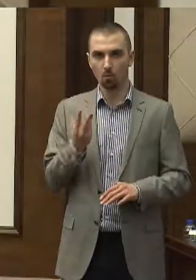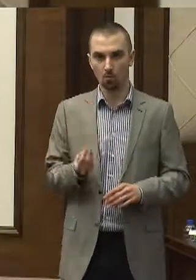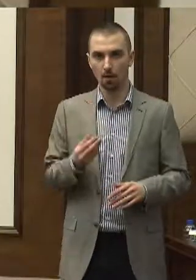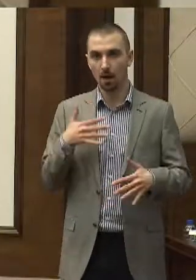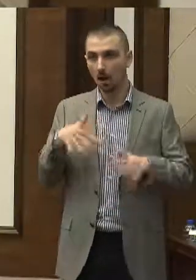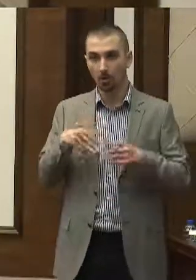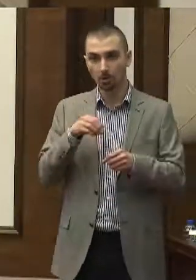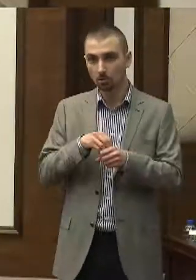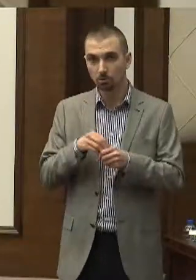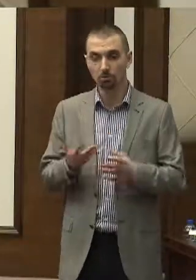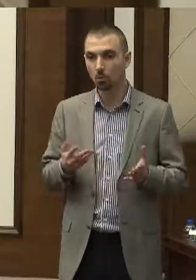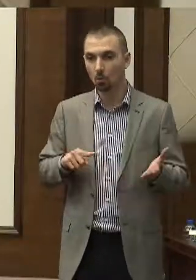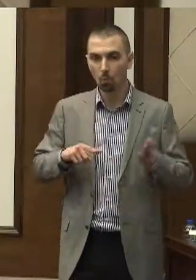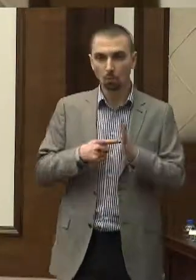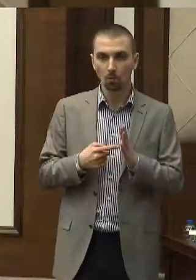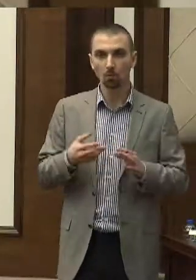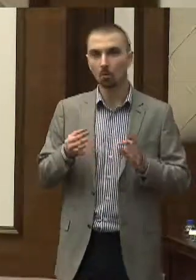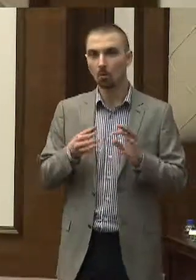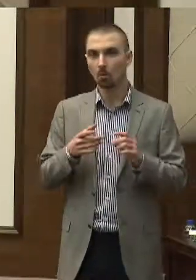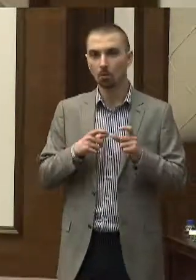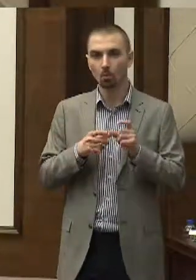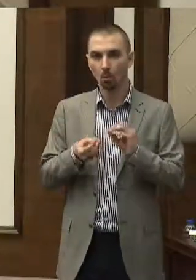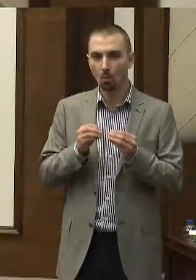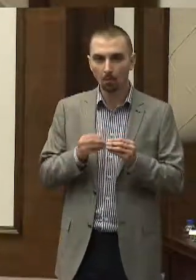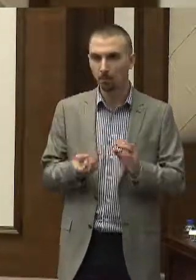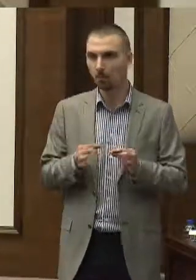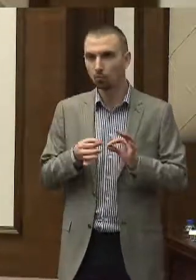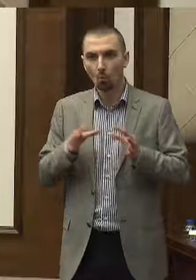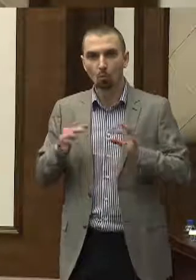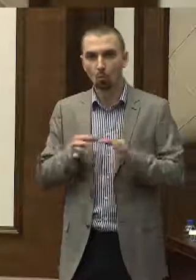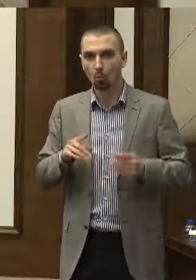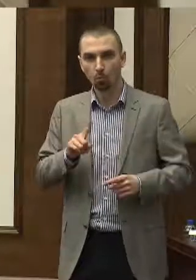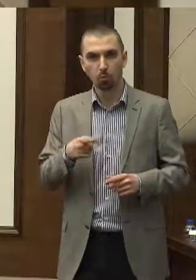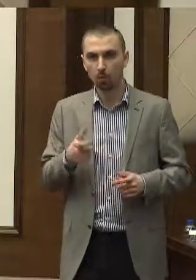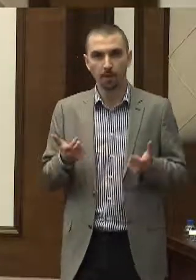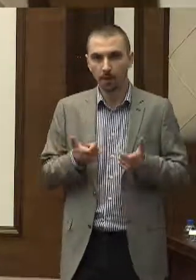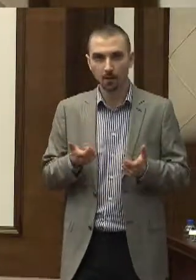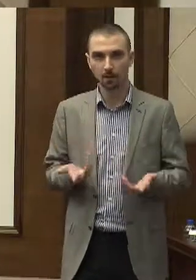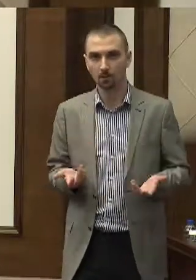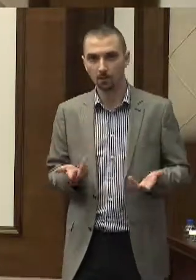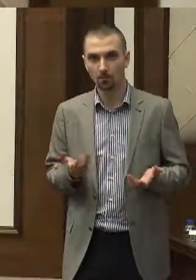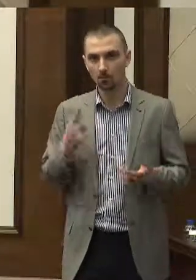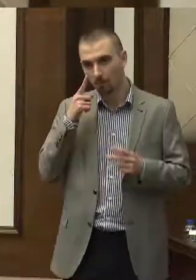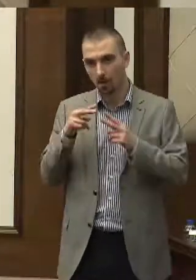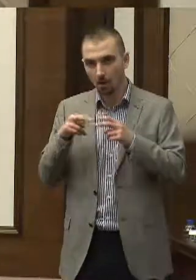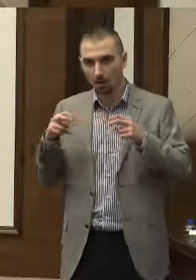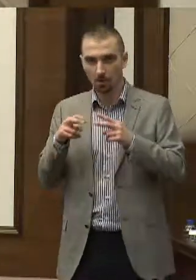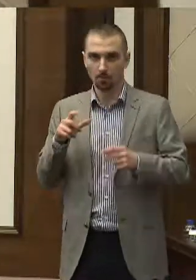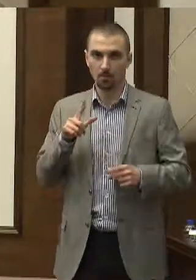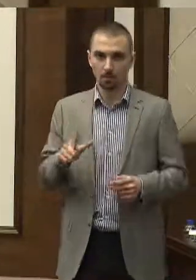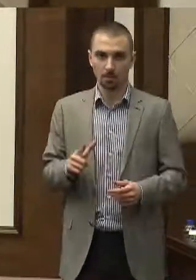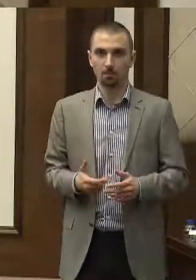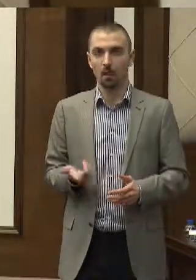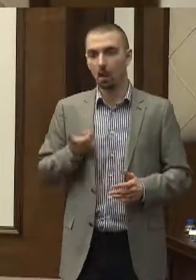Engelli bireylerimizin ulaşılabilirlik sorunları çözülmüş halde, üretimde ve sanayide onları hak ettiği yerlerde görüyor oluruz.